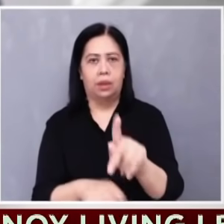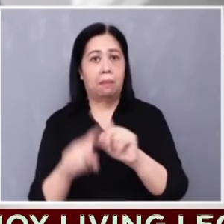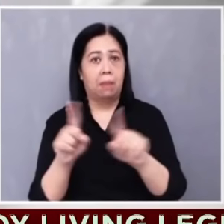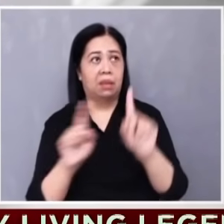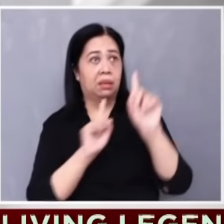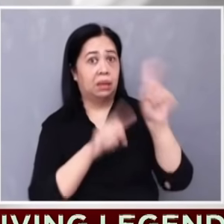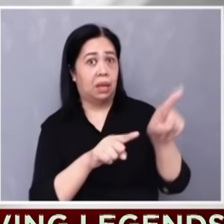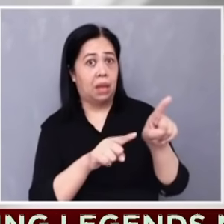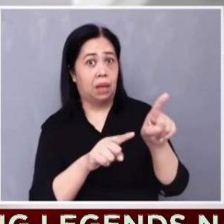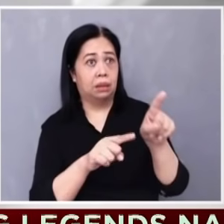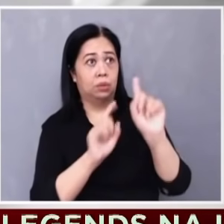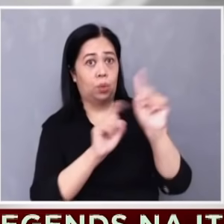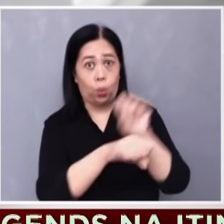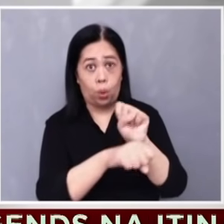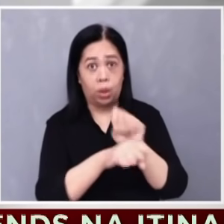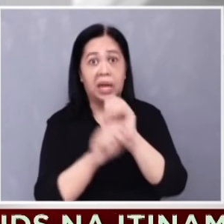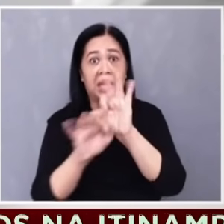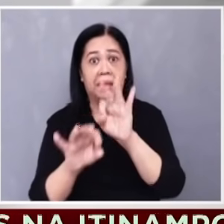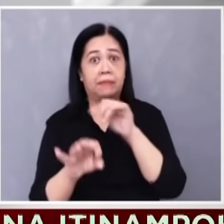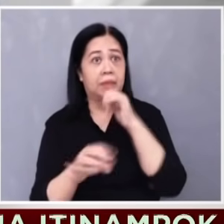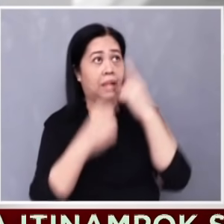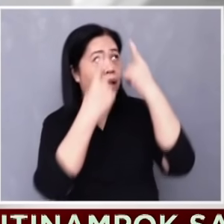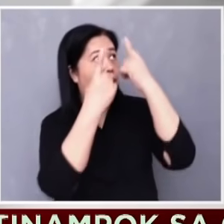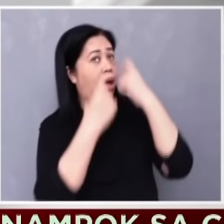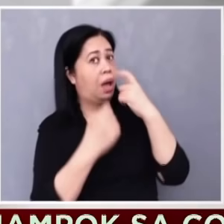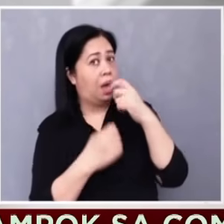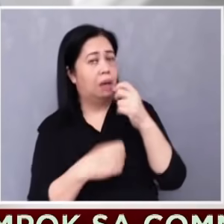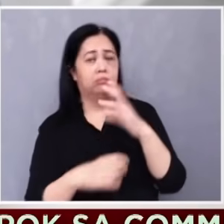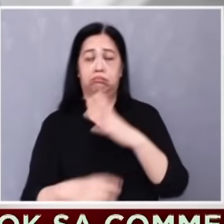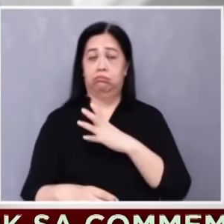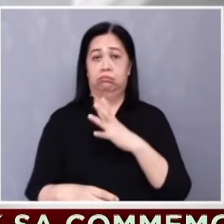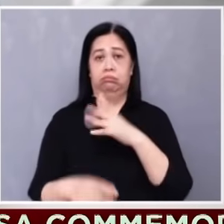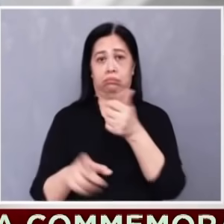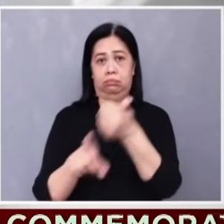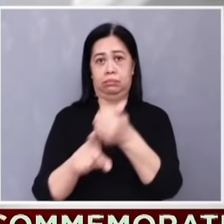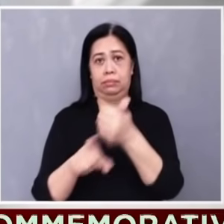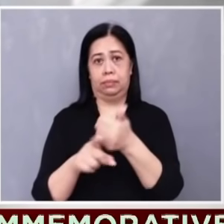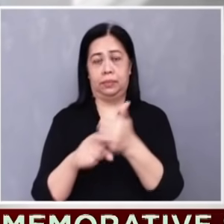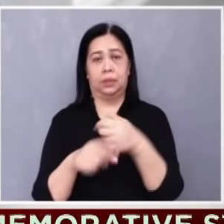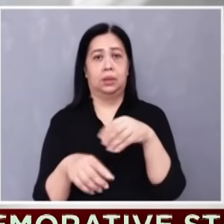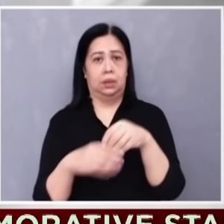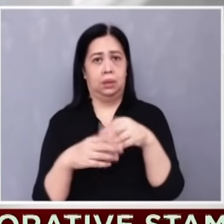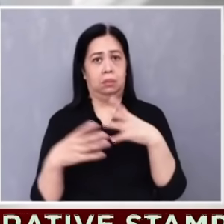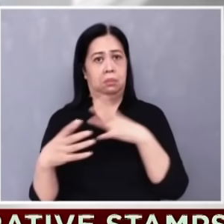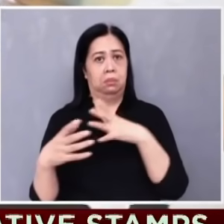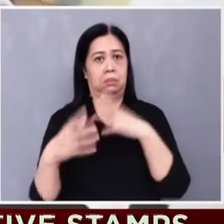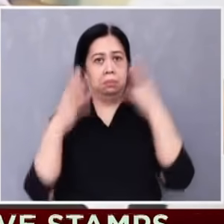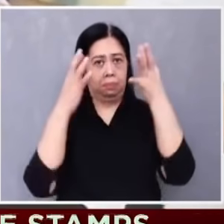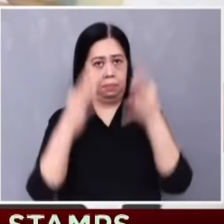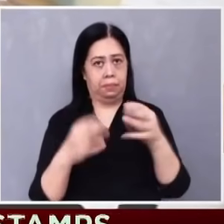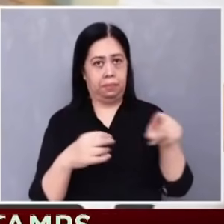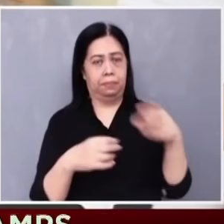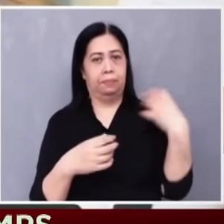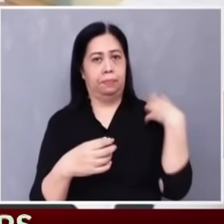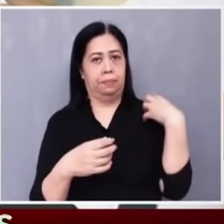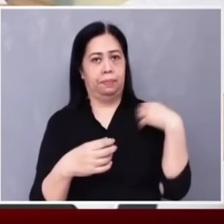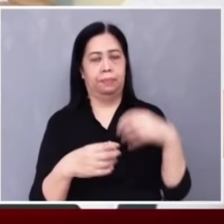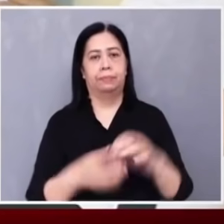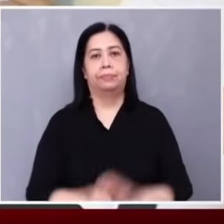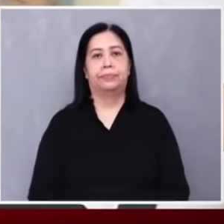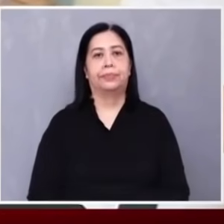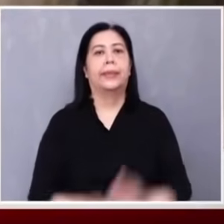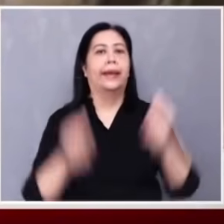sila magpa-PCR. And that is all right, that is within the discretion of management. Sang-ayon